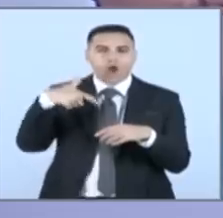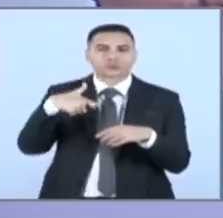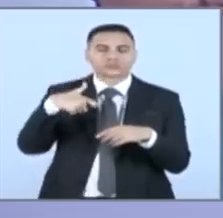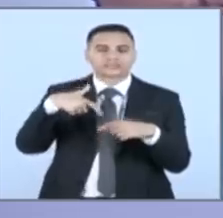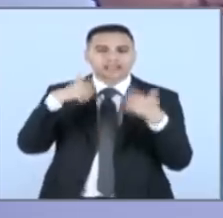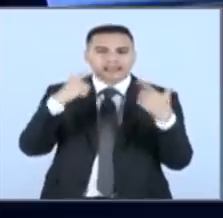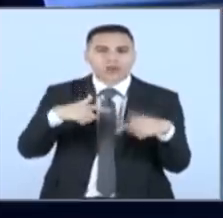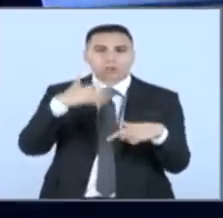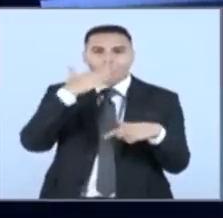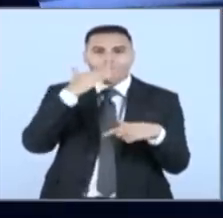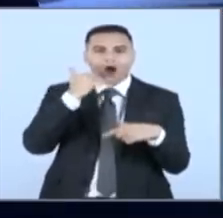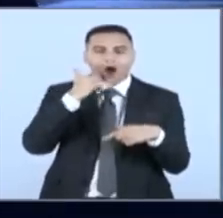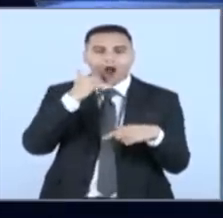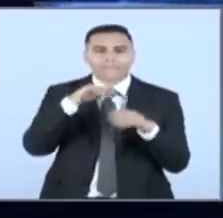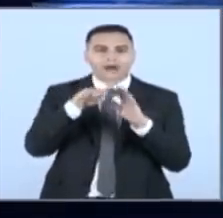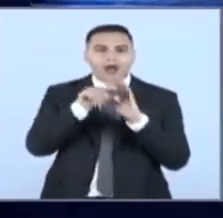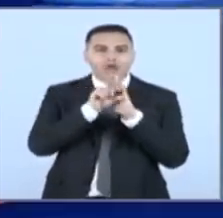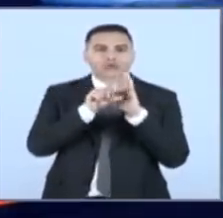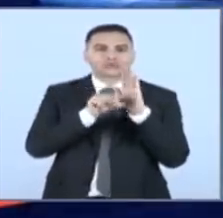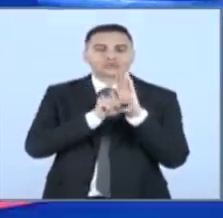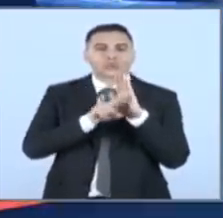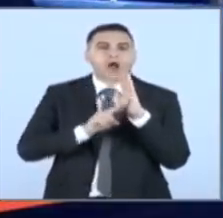1861، فما هي؟